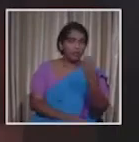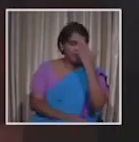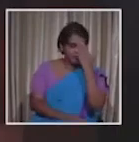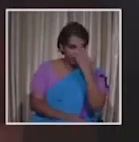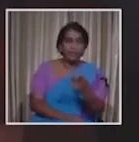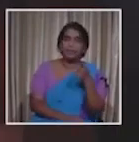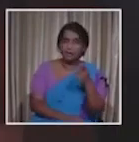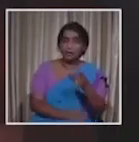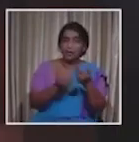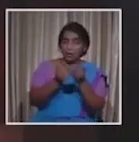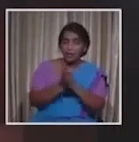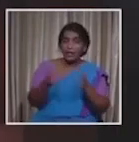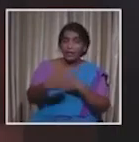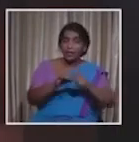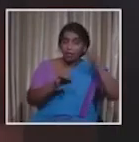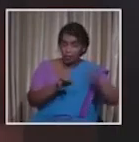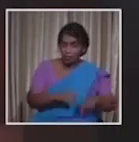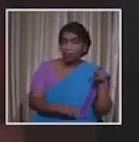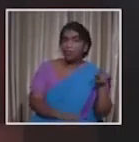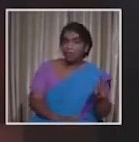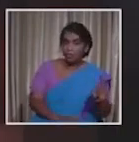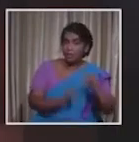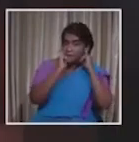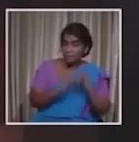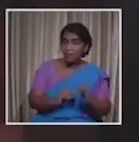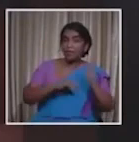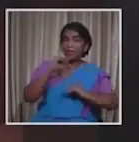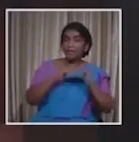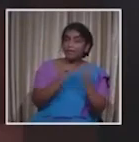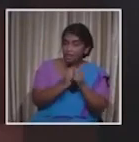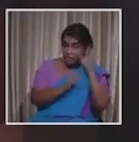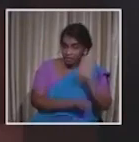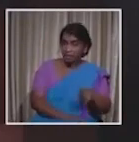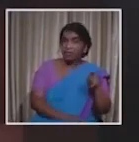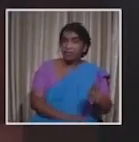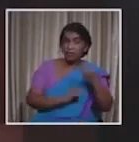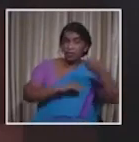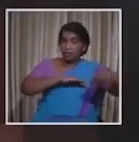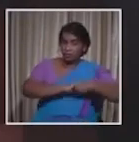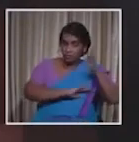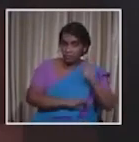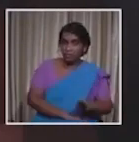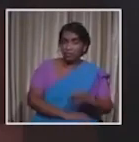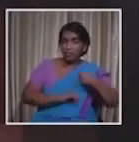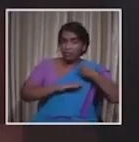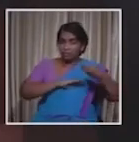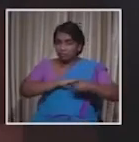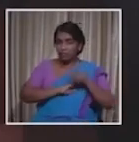කරලා තමන්ගේ කැබිනට් මණ්ඩලයේ දූෂිත ක්‍රියාකාරකම් කරන කොමිස් ගන්න පගා